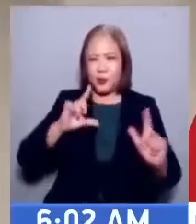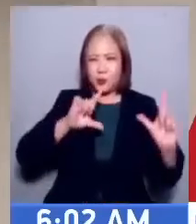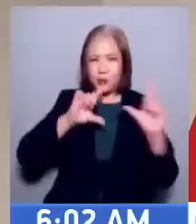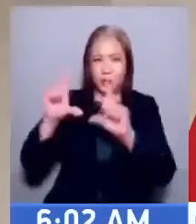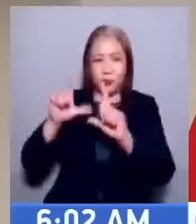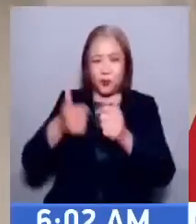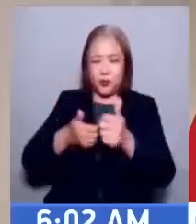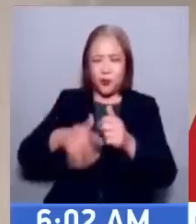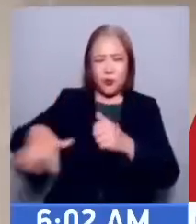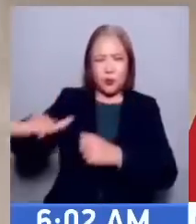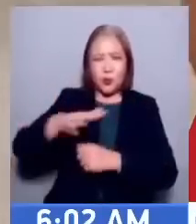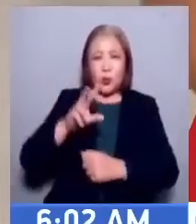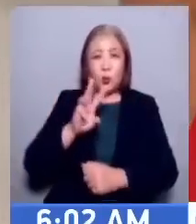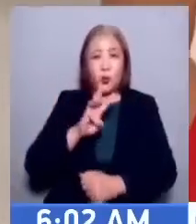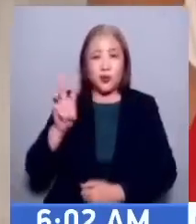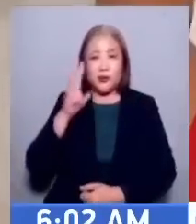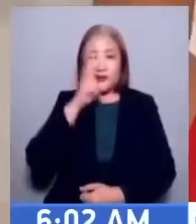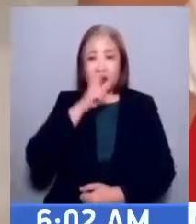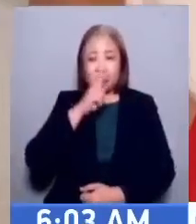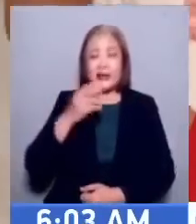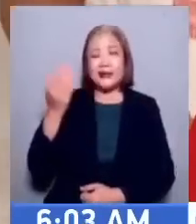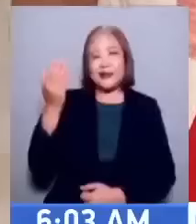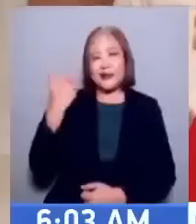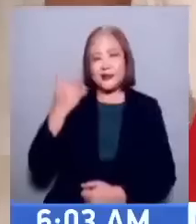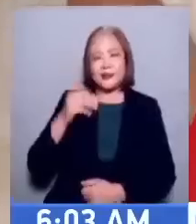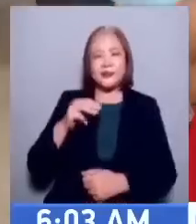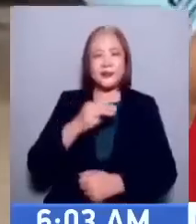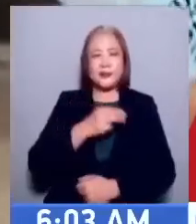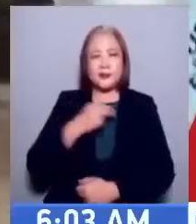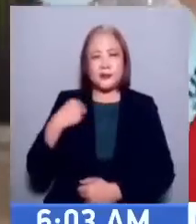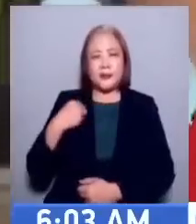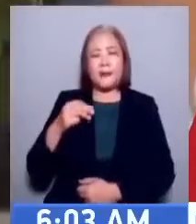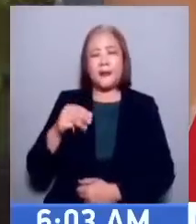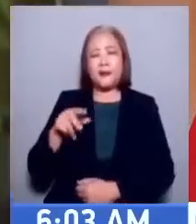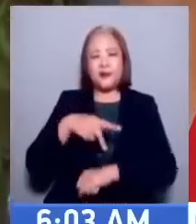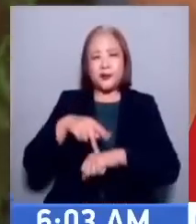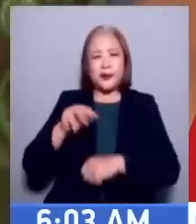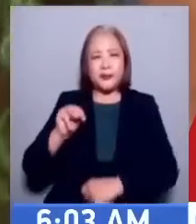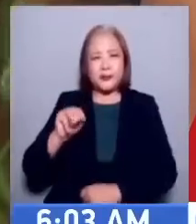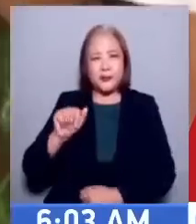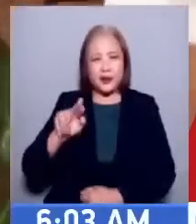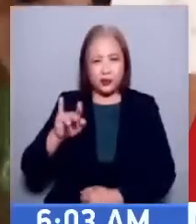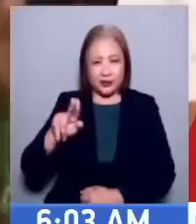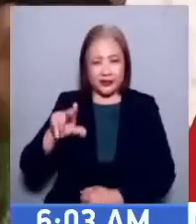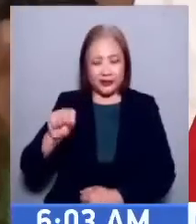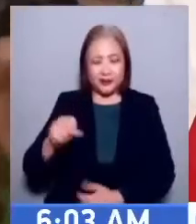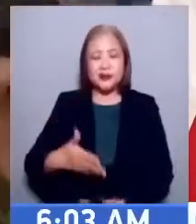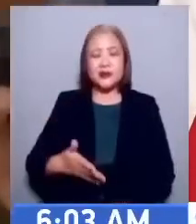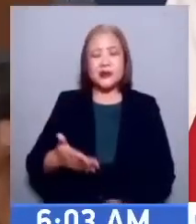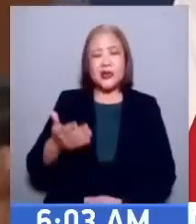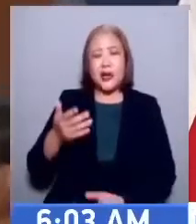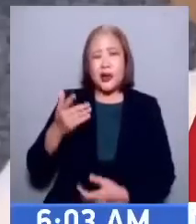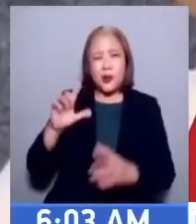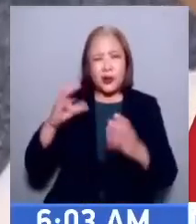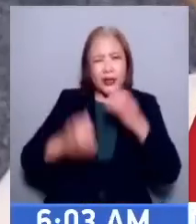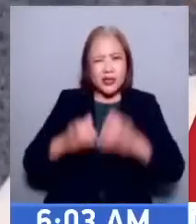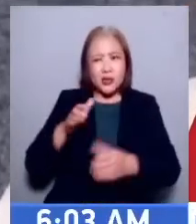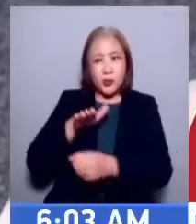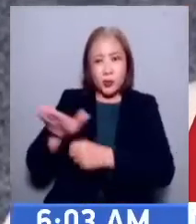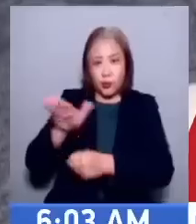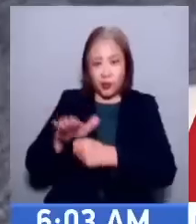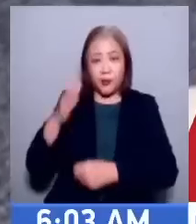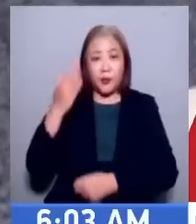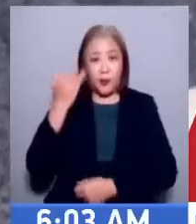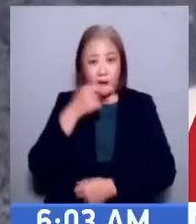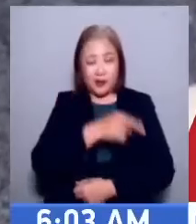na dating miyembro ng Philippine Marines. Ang kanyang kaso, rape. At ang biktima, sarili niyang pamangkin na isang minor de edad. Base sa